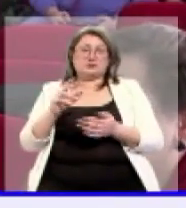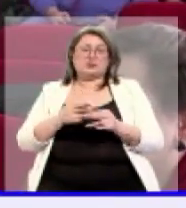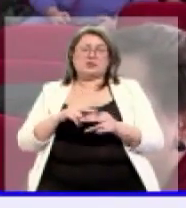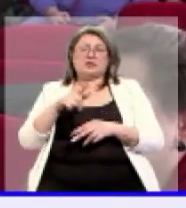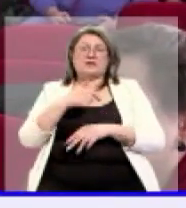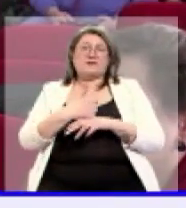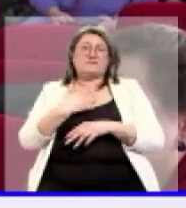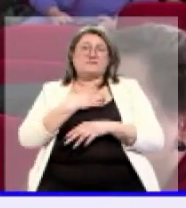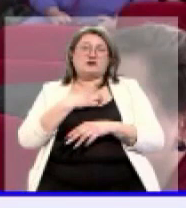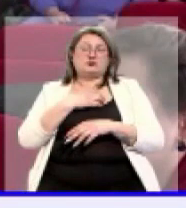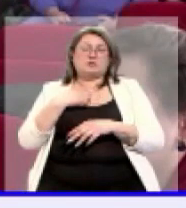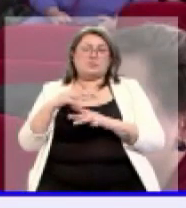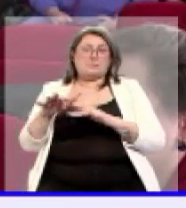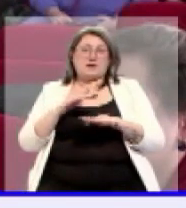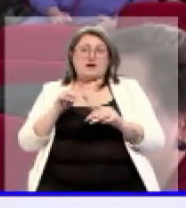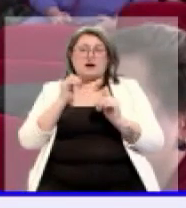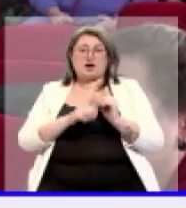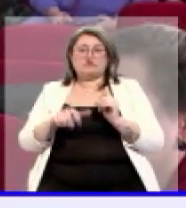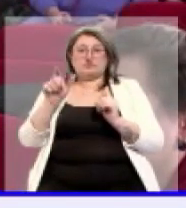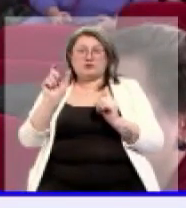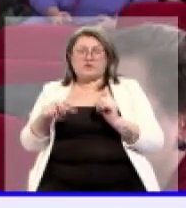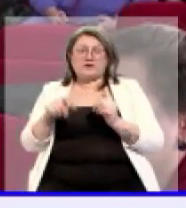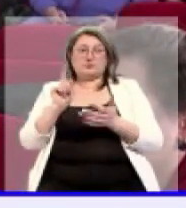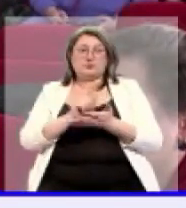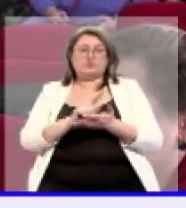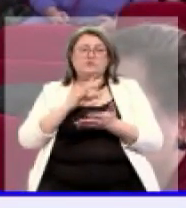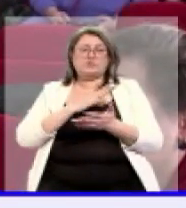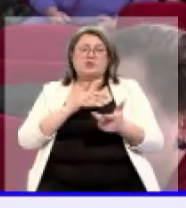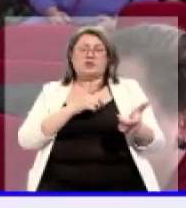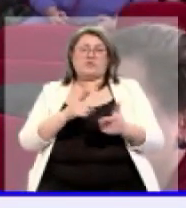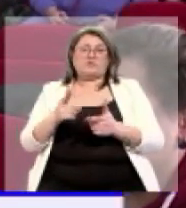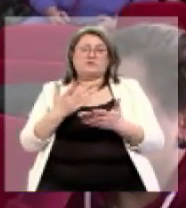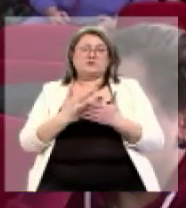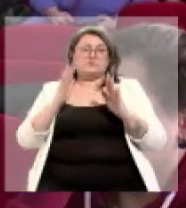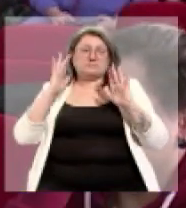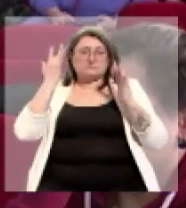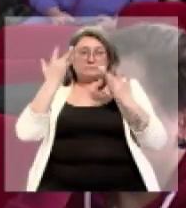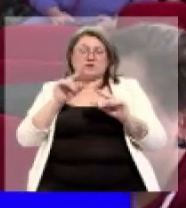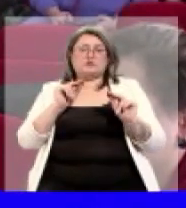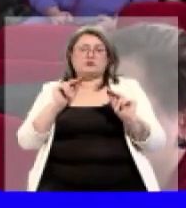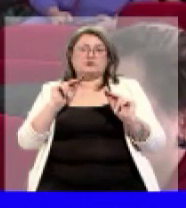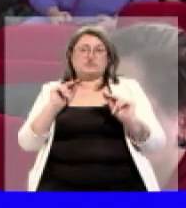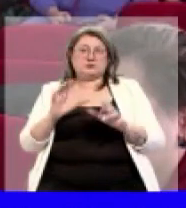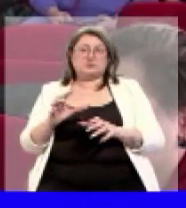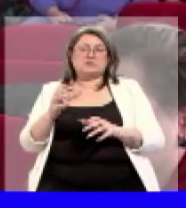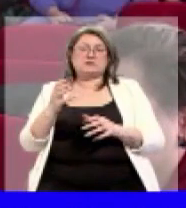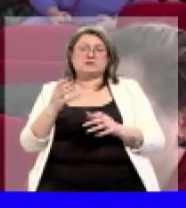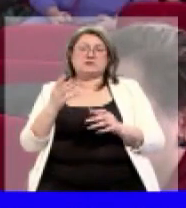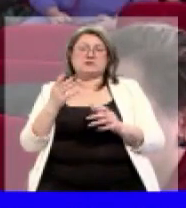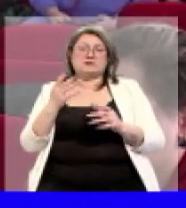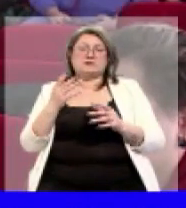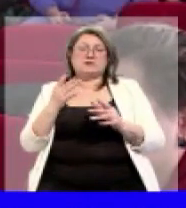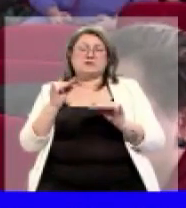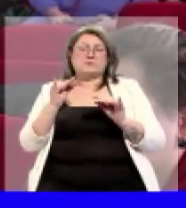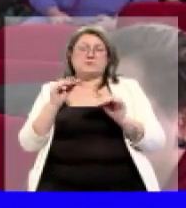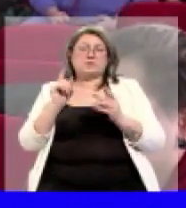Бұл сабақтың өте маңызы жоғары деп ойлаймын, себебі кез келген жағдайда әрбір адам осындай төтенше жағдай